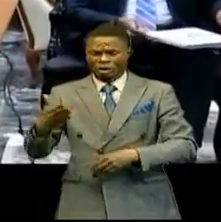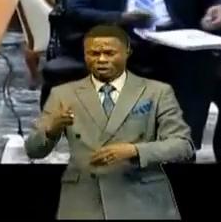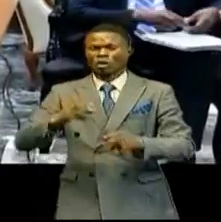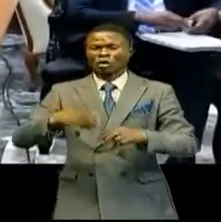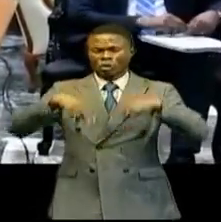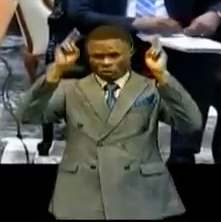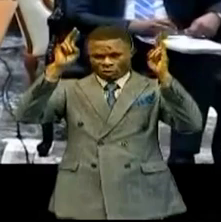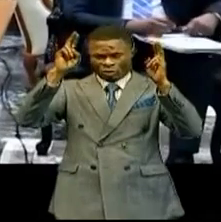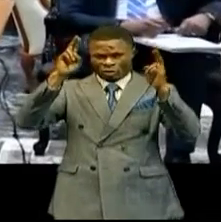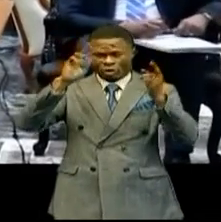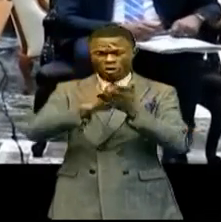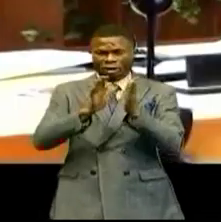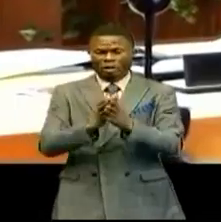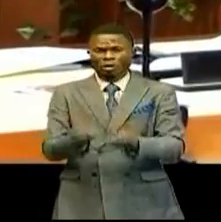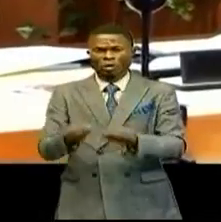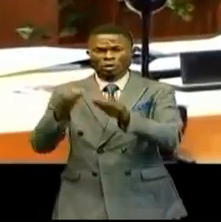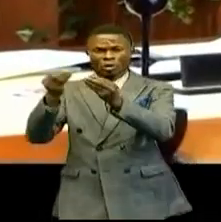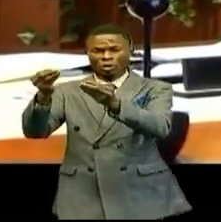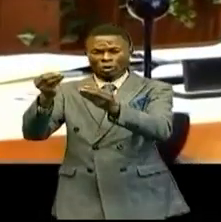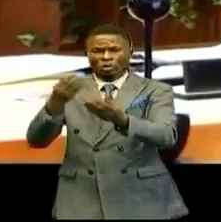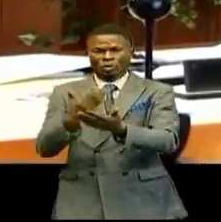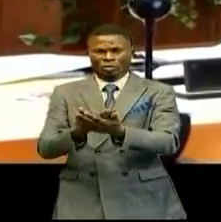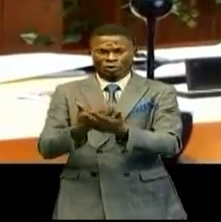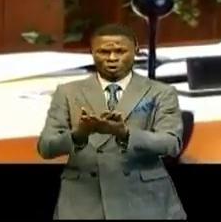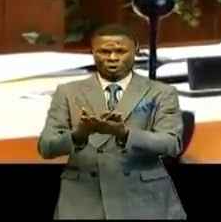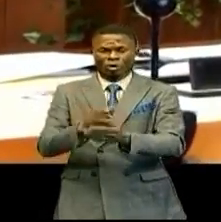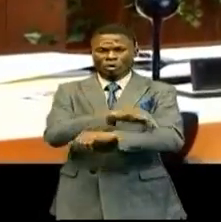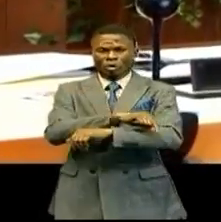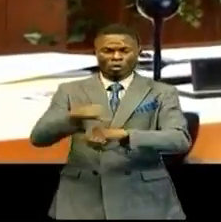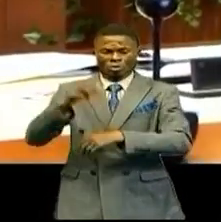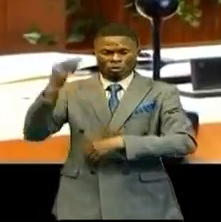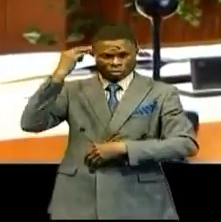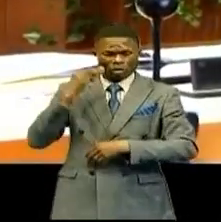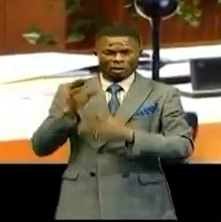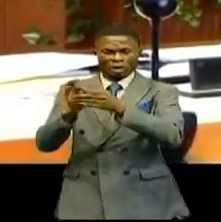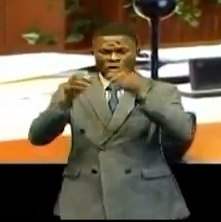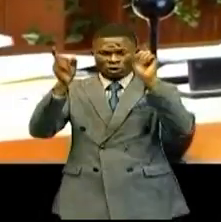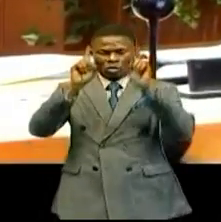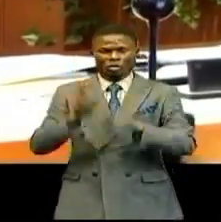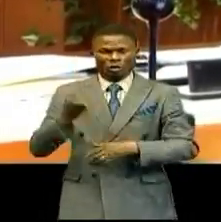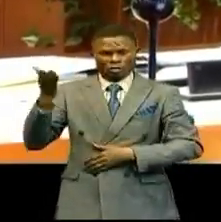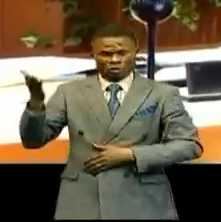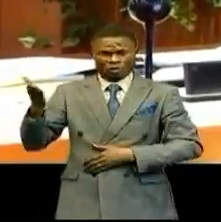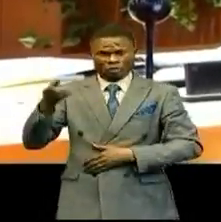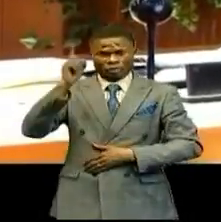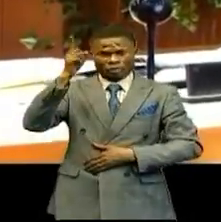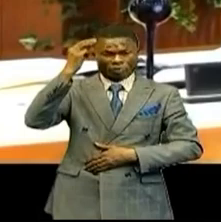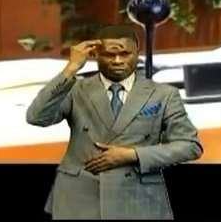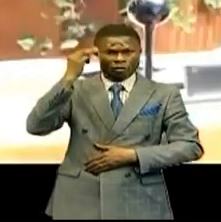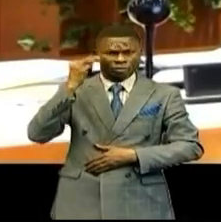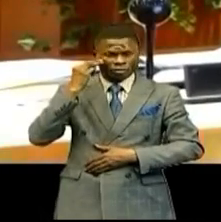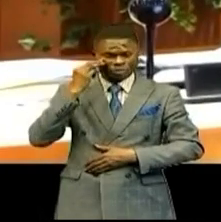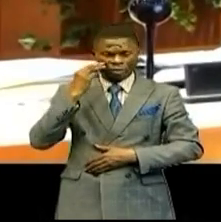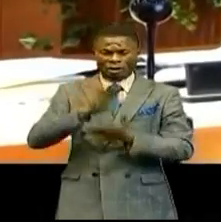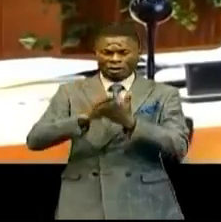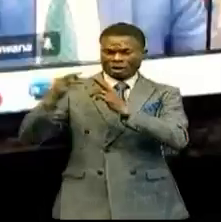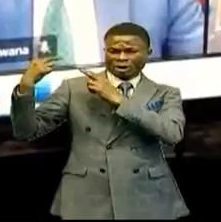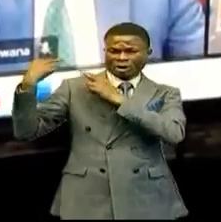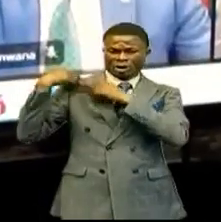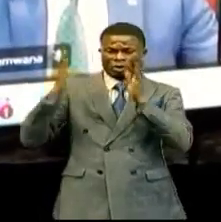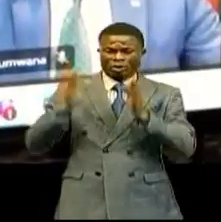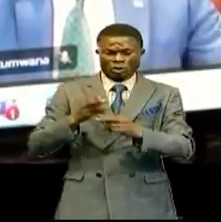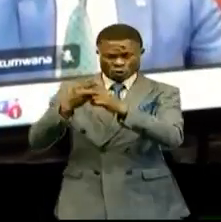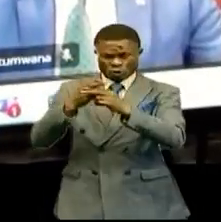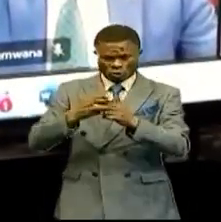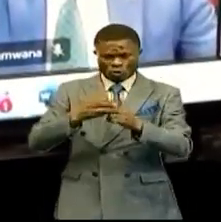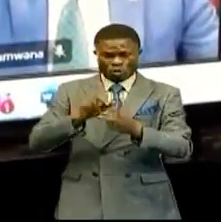ratification soient déposés en toute urgence auprès des instances de l'Union africaine. Le Premier ministre a été chargé de veiller